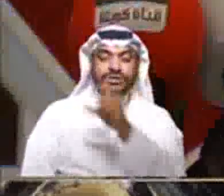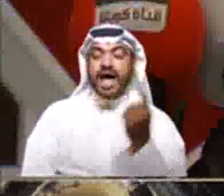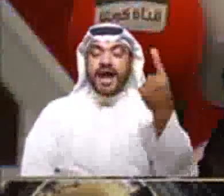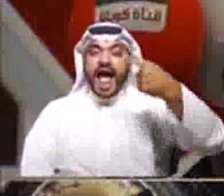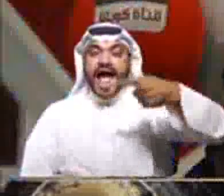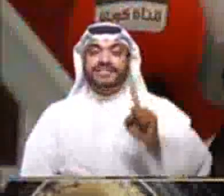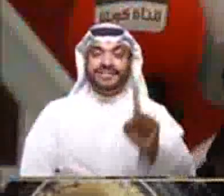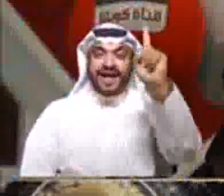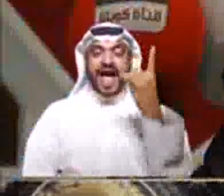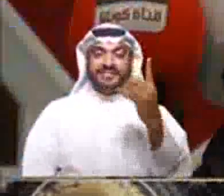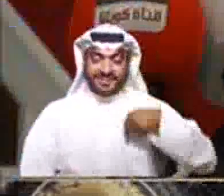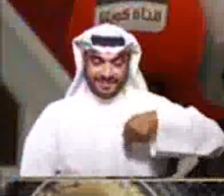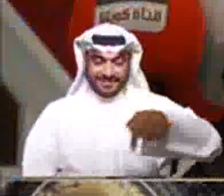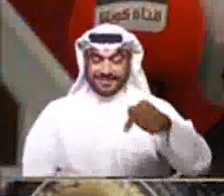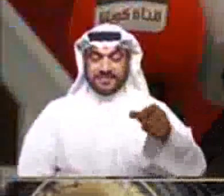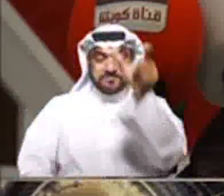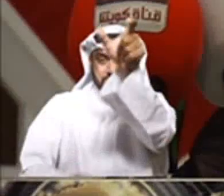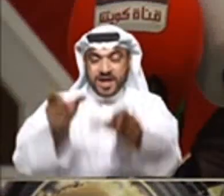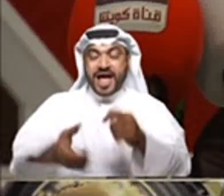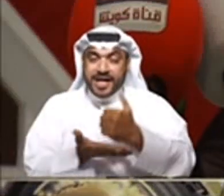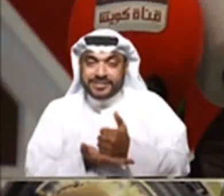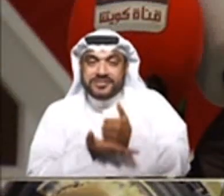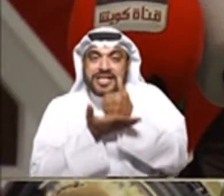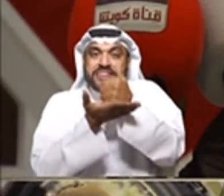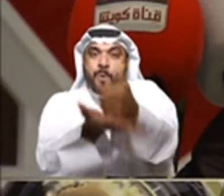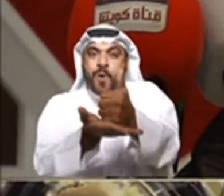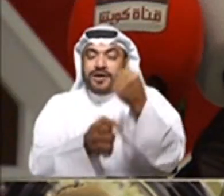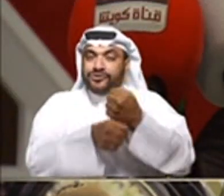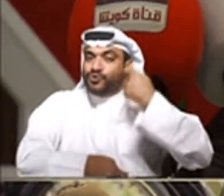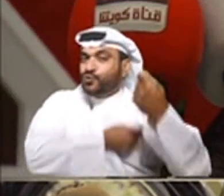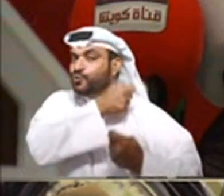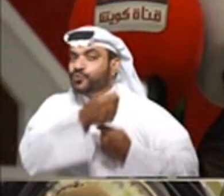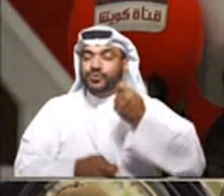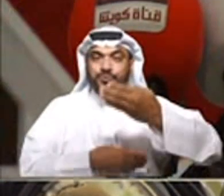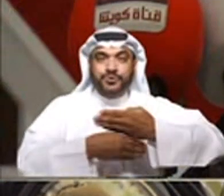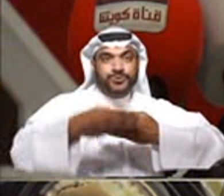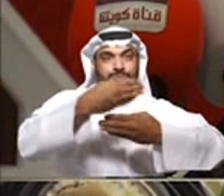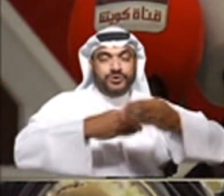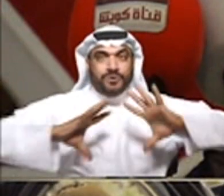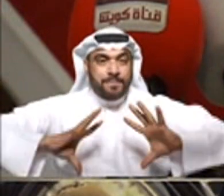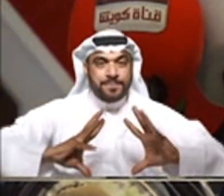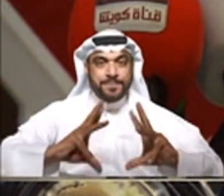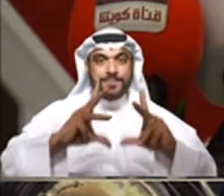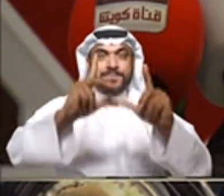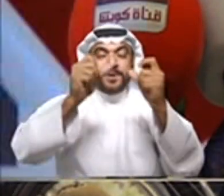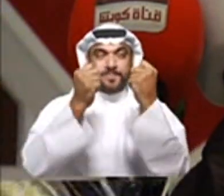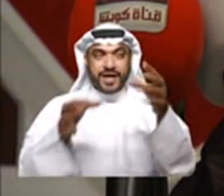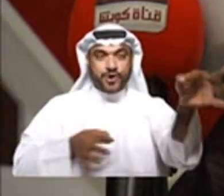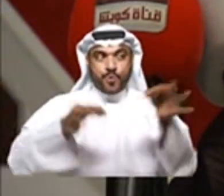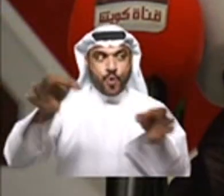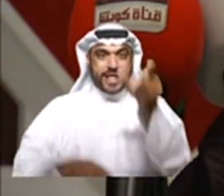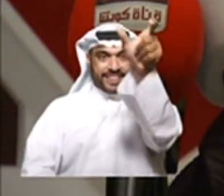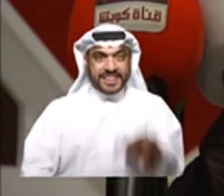الدؤوب من المنظمين الذين تطوعوا لإنجاز هذه المهمة وترسيخ دور أبناء الكويت في العمل